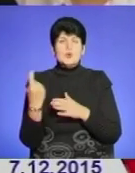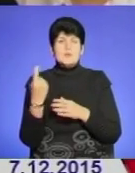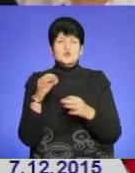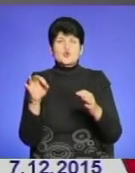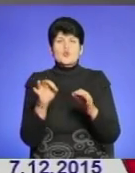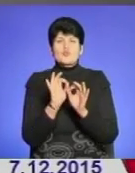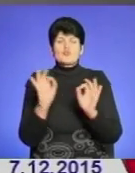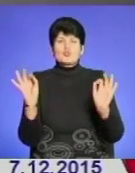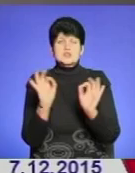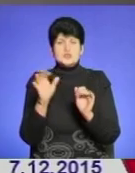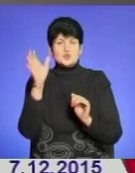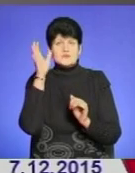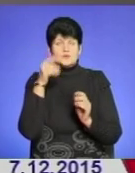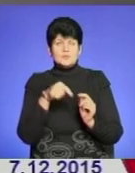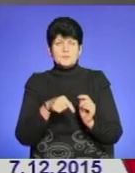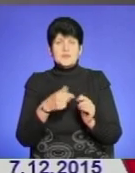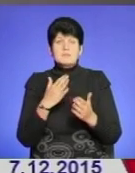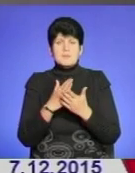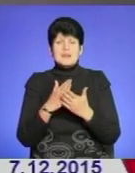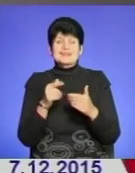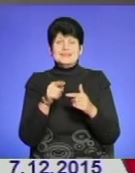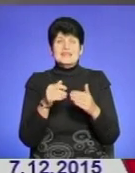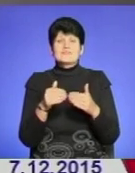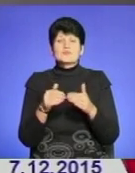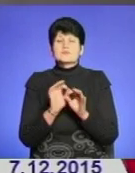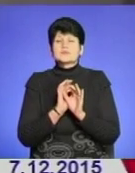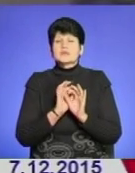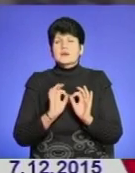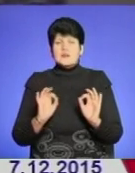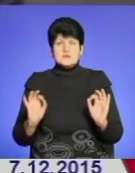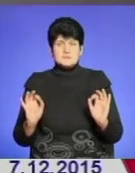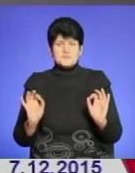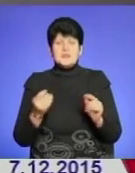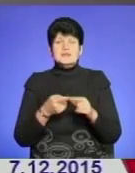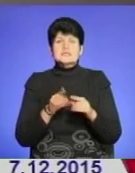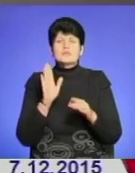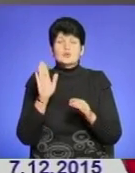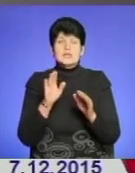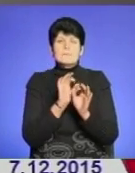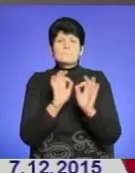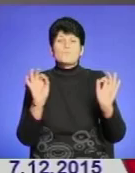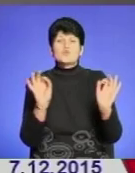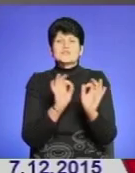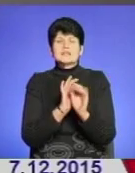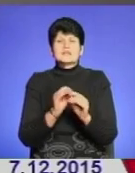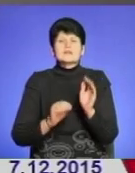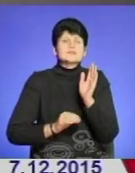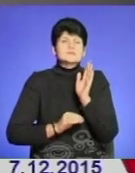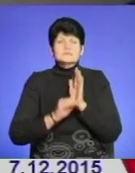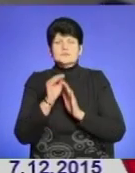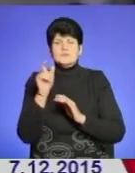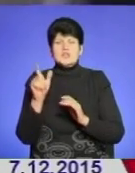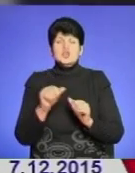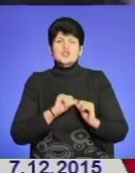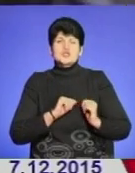освіту. Ми дуже гордимося, що ми мали таких випускників прекрасних. Це були музиканти високого класу і дуже щирі і